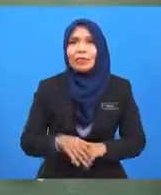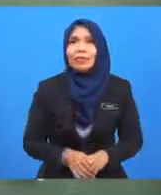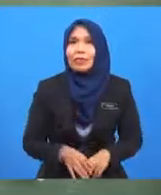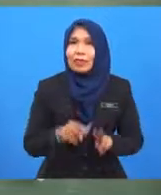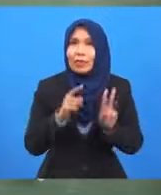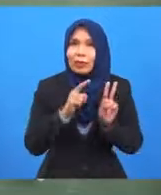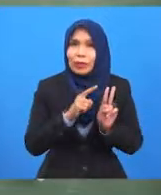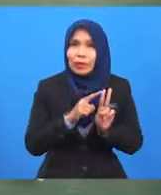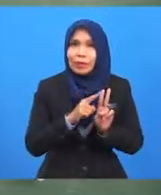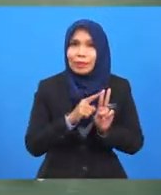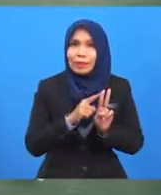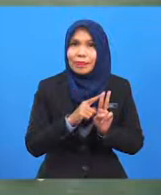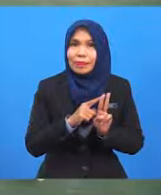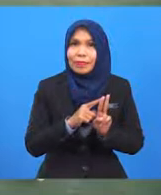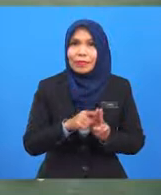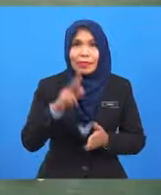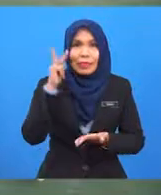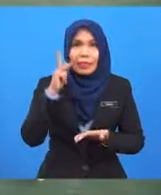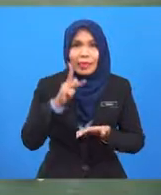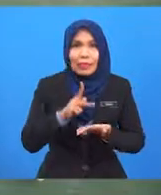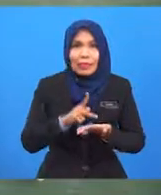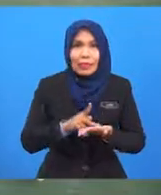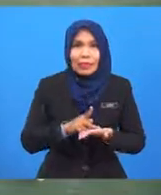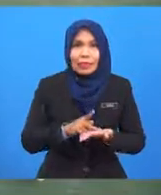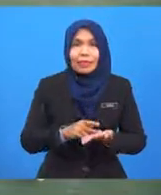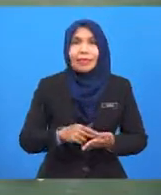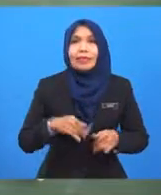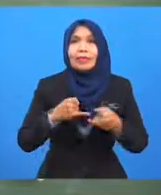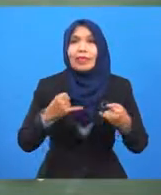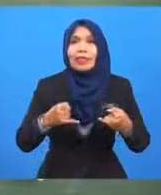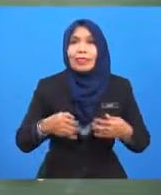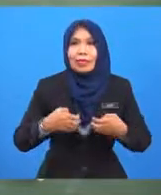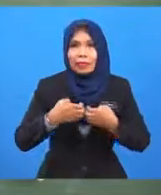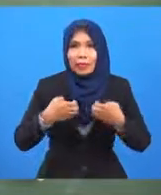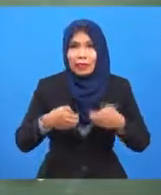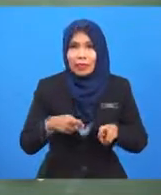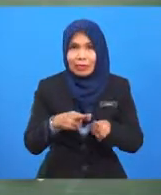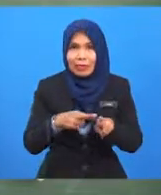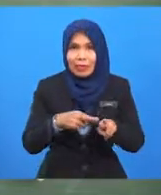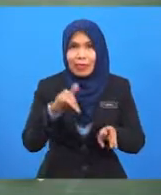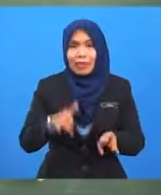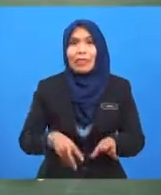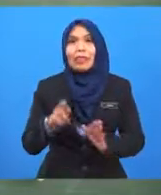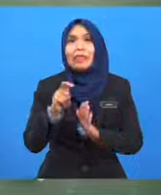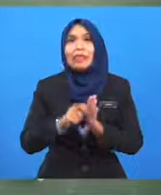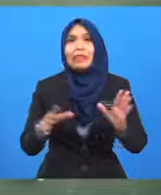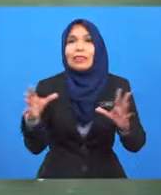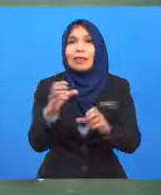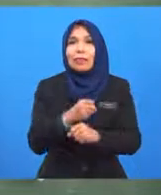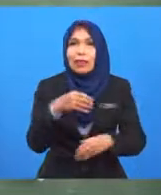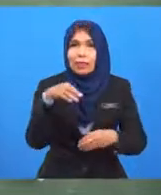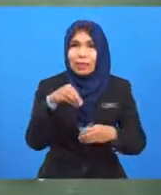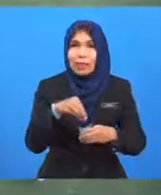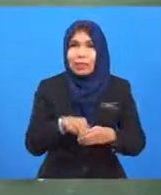Kedua, mengenal pasti jenis mesin ringkas yang terdapat dalam